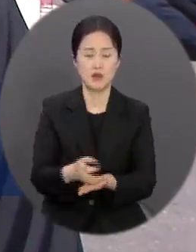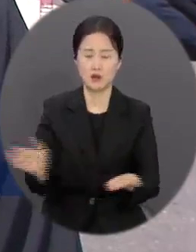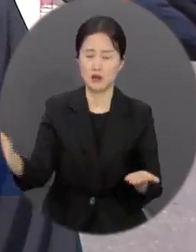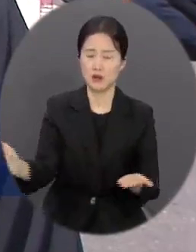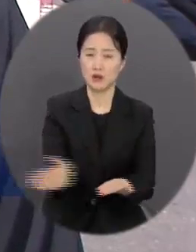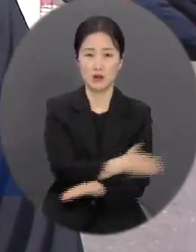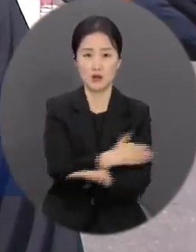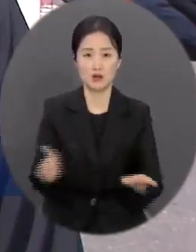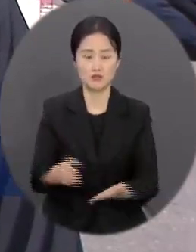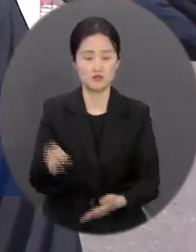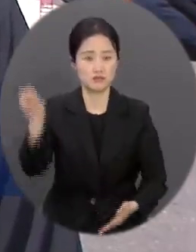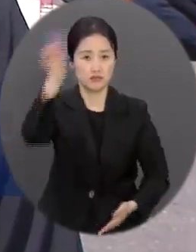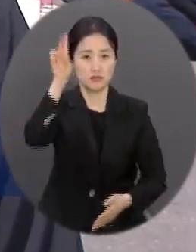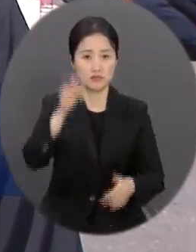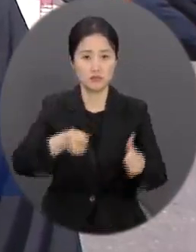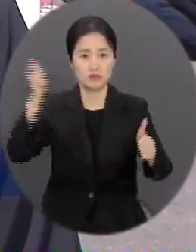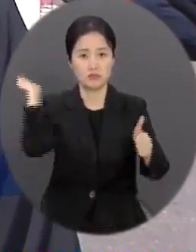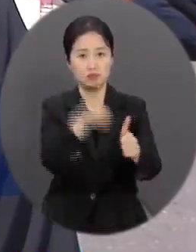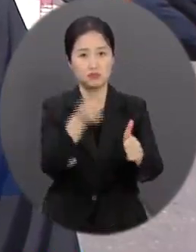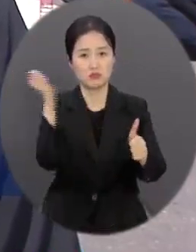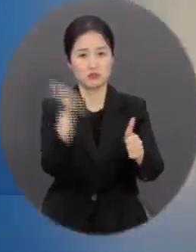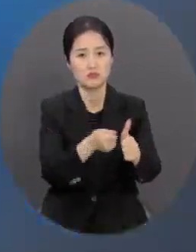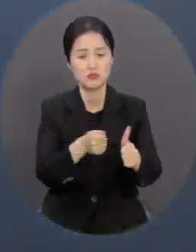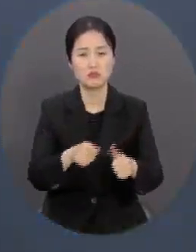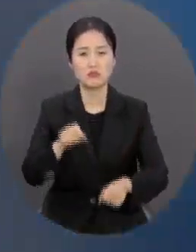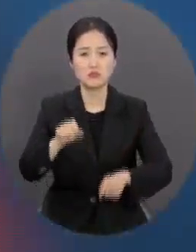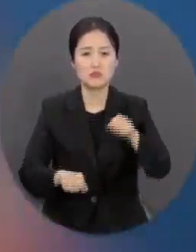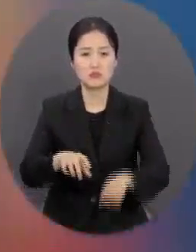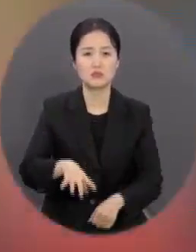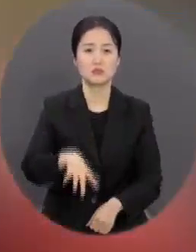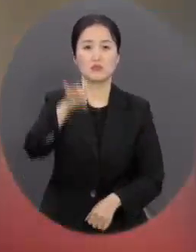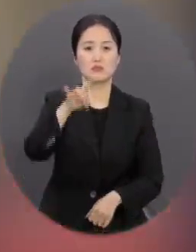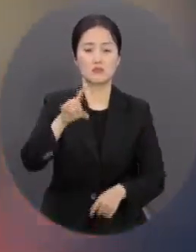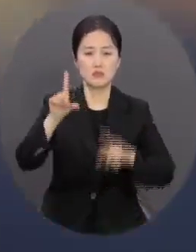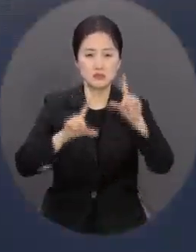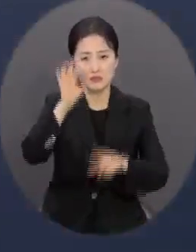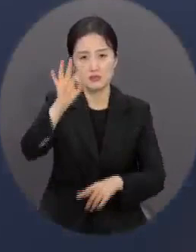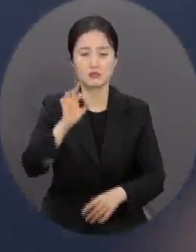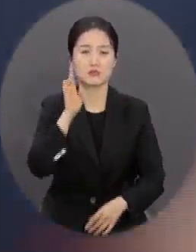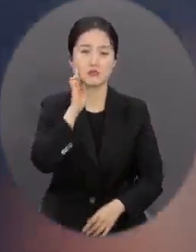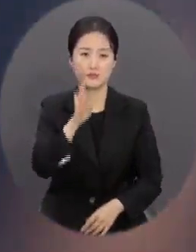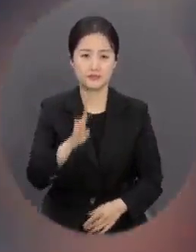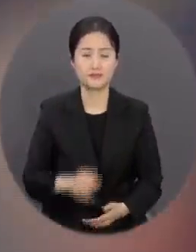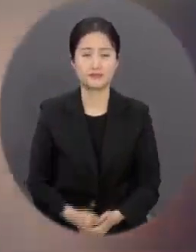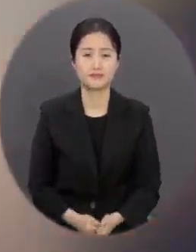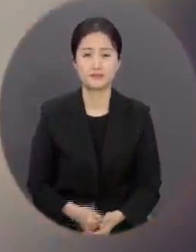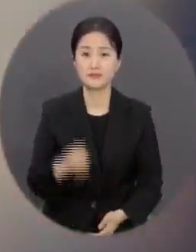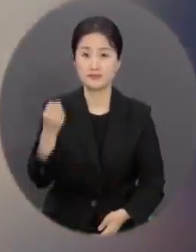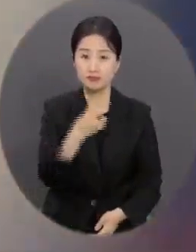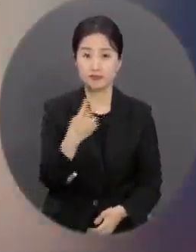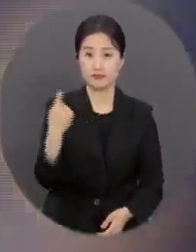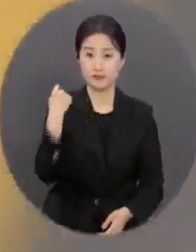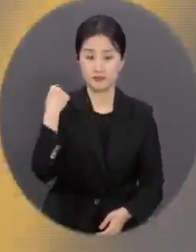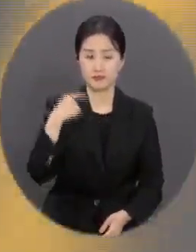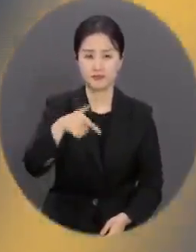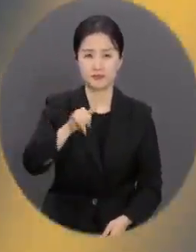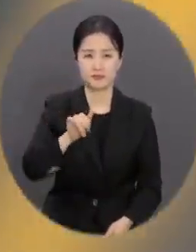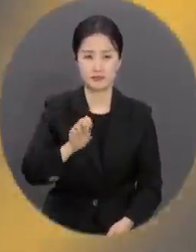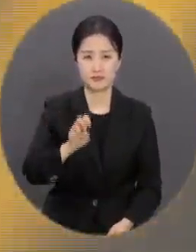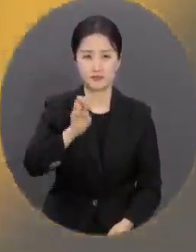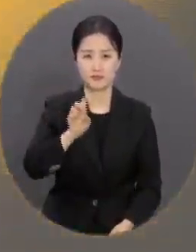긴 곤봉으로 머리를 정확하게 가격하고 어제는 같은 노조 소속인 김만재 위원장이 체포되는